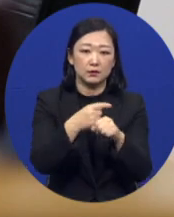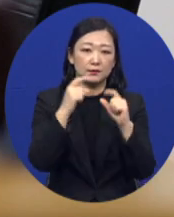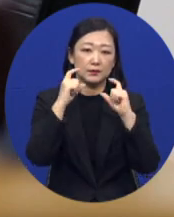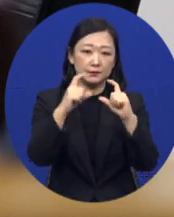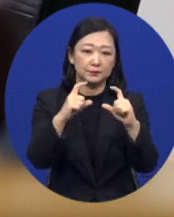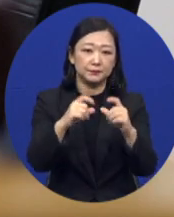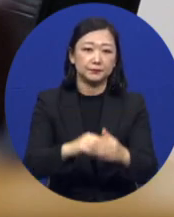선고했습니다